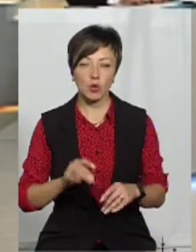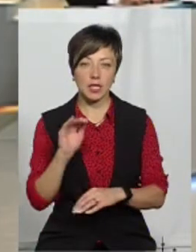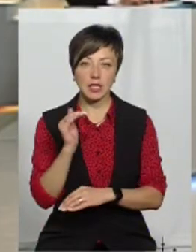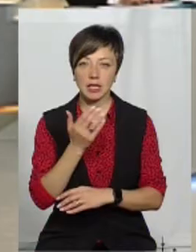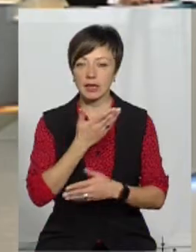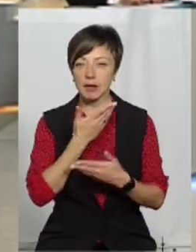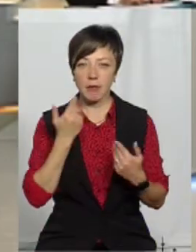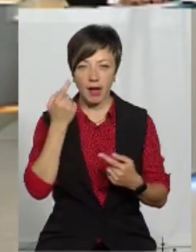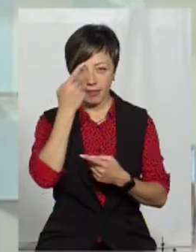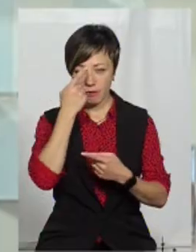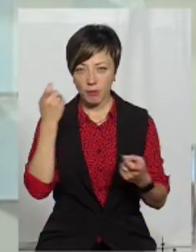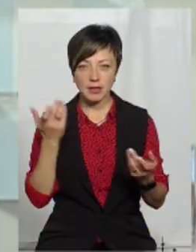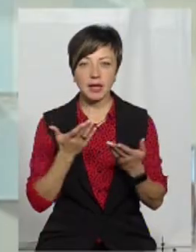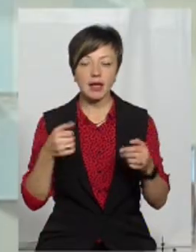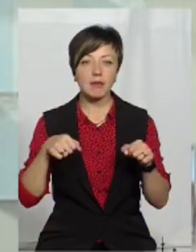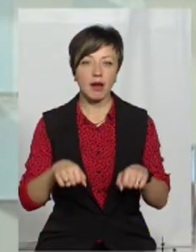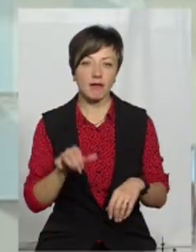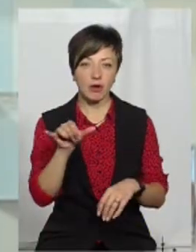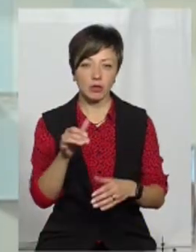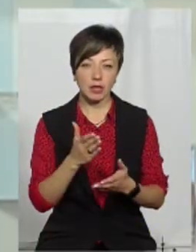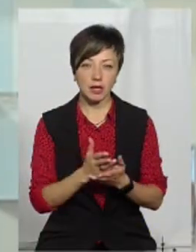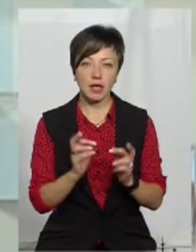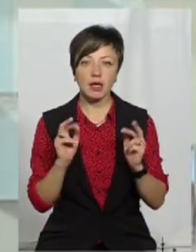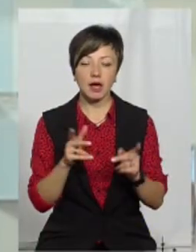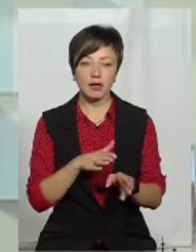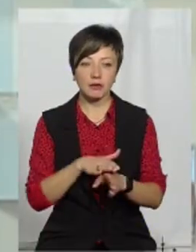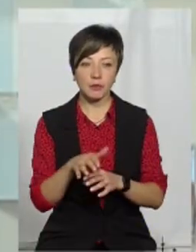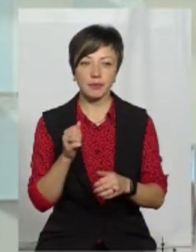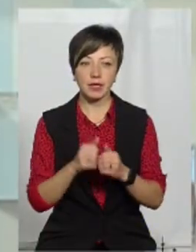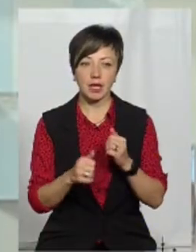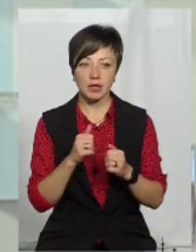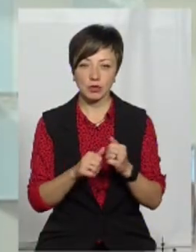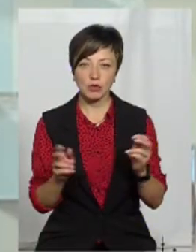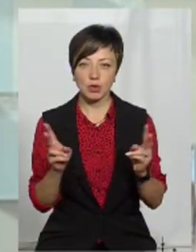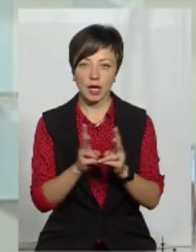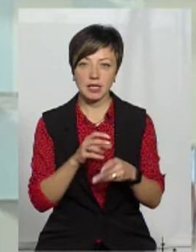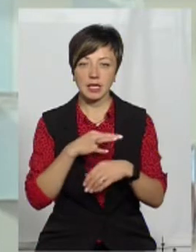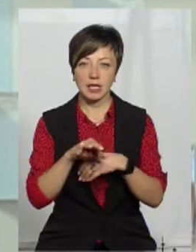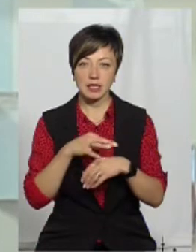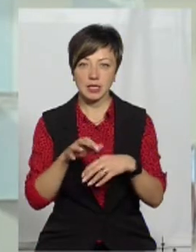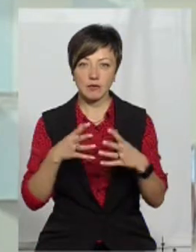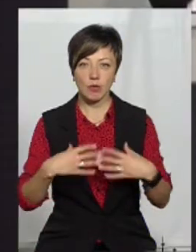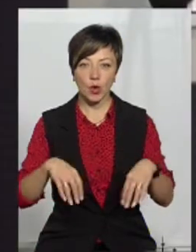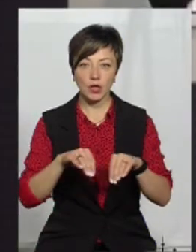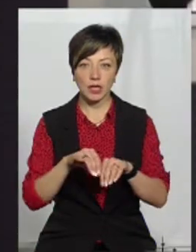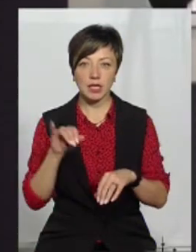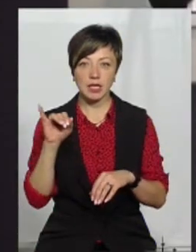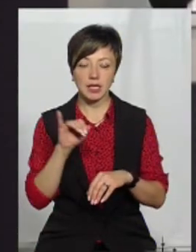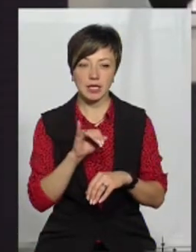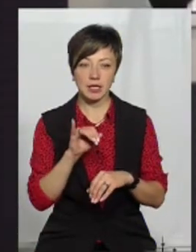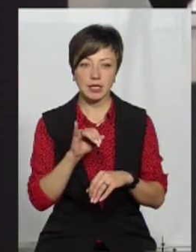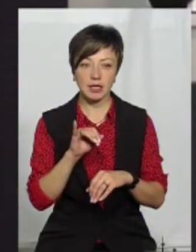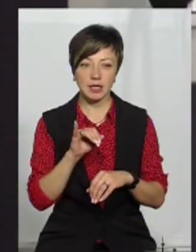має інформації, а які права вона має, а як їх реалізувати? Часто вона стикається з насильством в родині, і вона